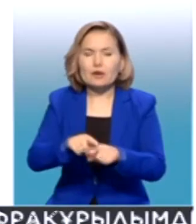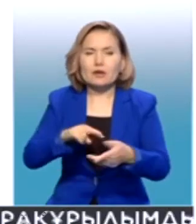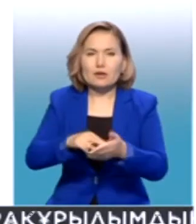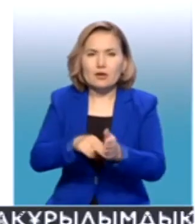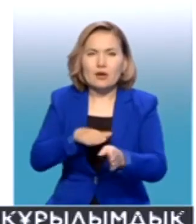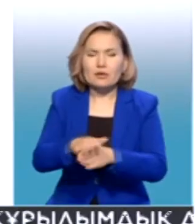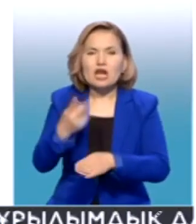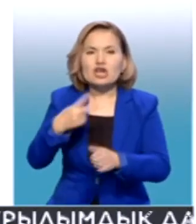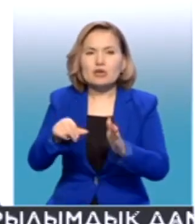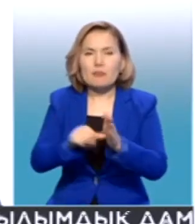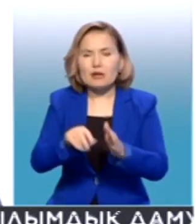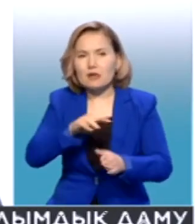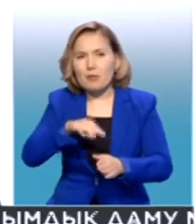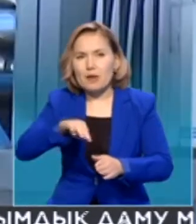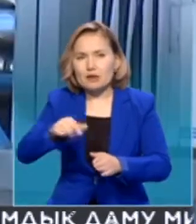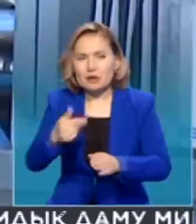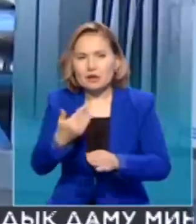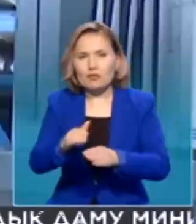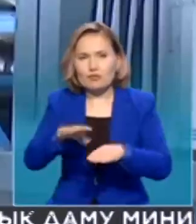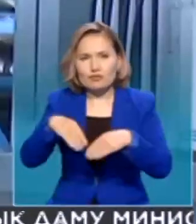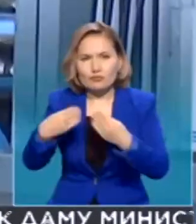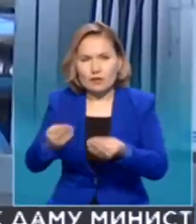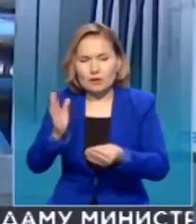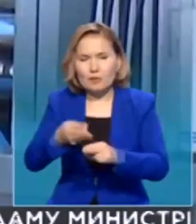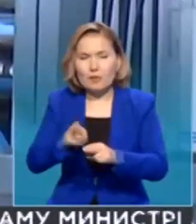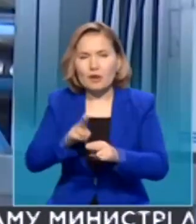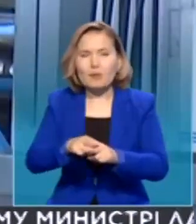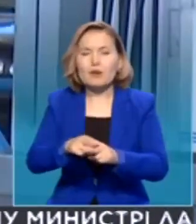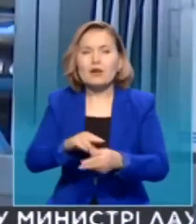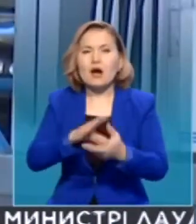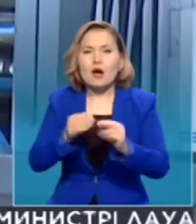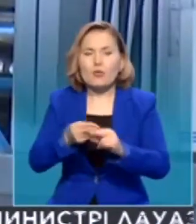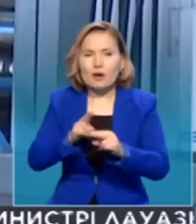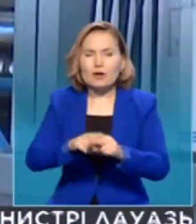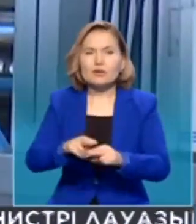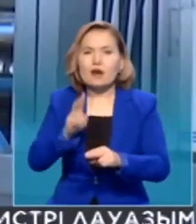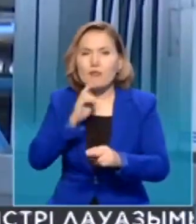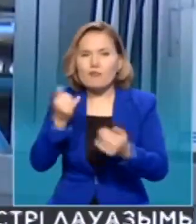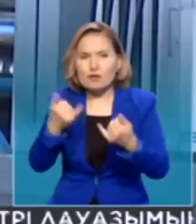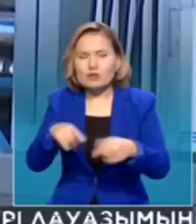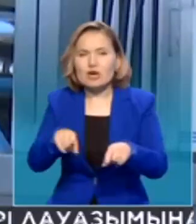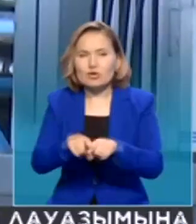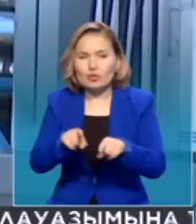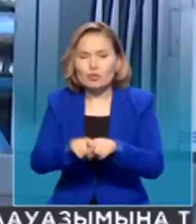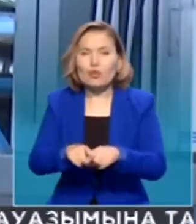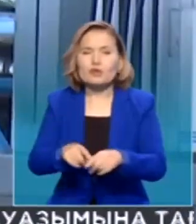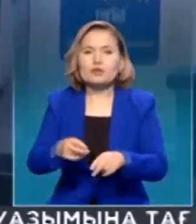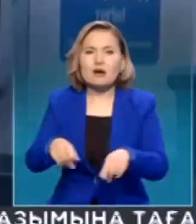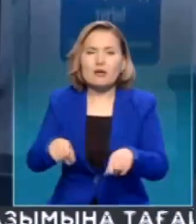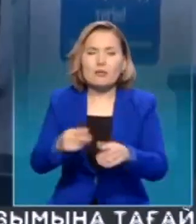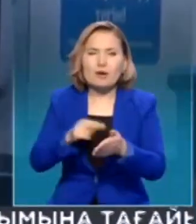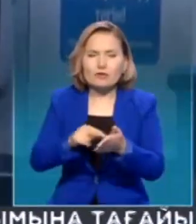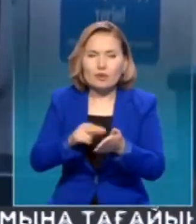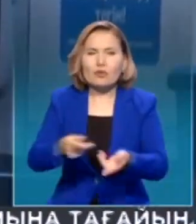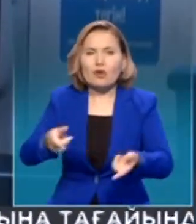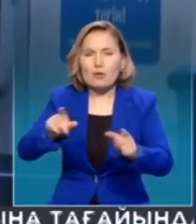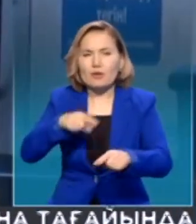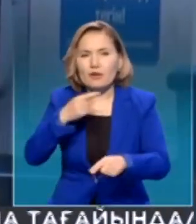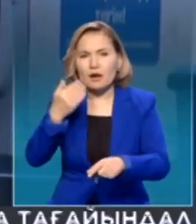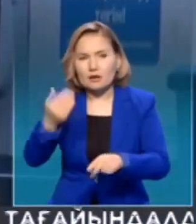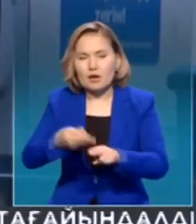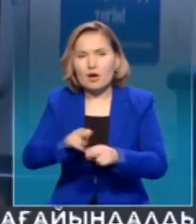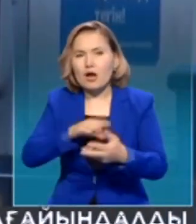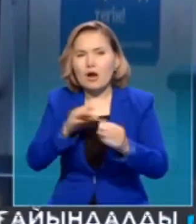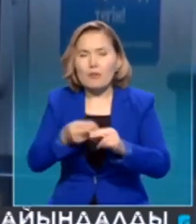сатып алуға жүзеге асыруға 26 миллиард теңге көзделген. Кез келген тауардың бағасына жол шығыны қосылатыны белгілі. Ал бізде жанармайдың қымбаттайтыны айтылып келеді.